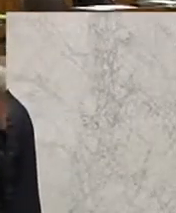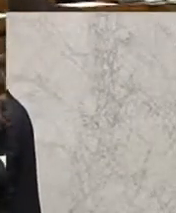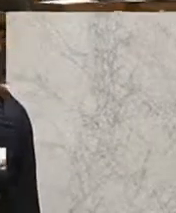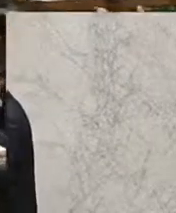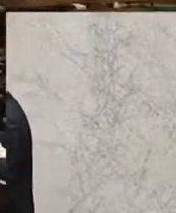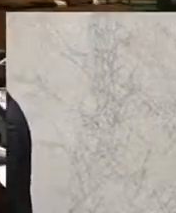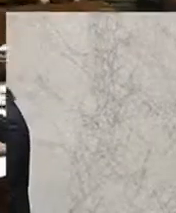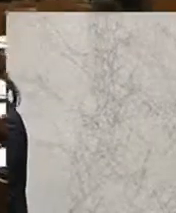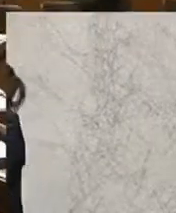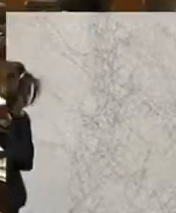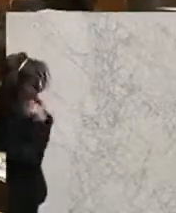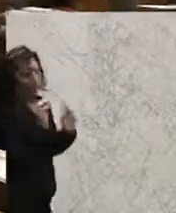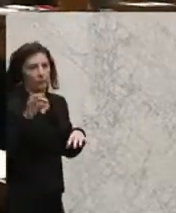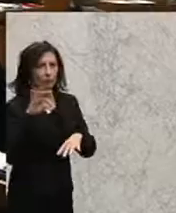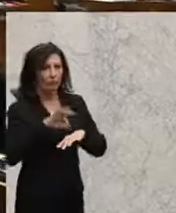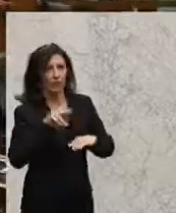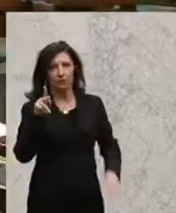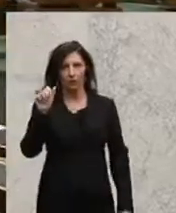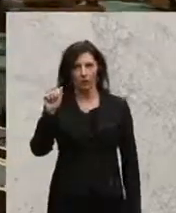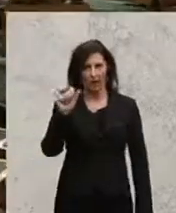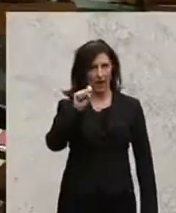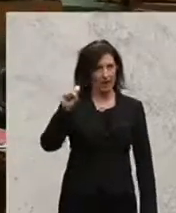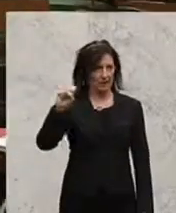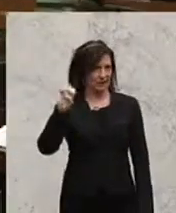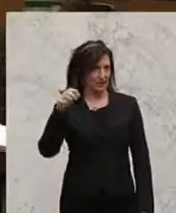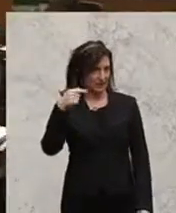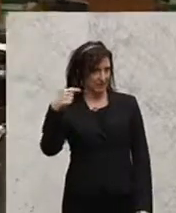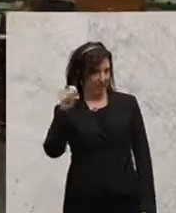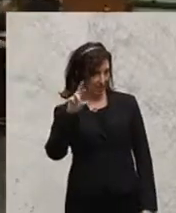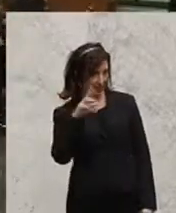Hier brauche es mehr positive Anreize und einen flexibleren Umstieg in die Pension.